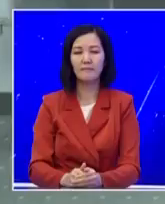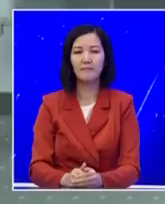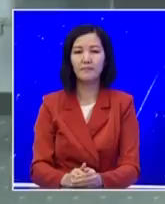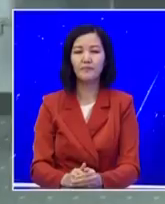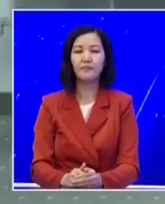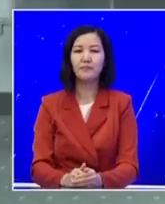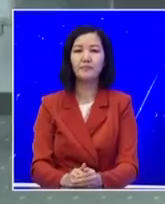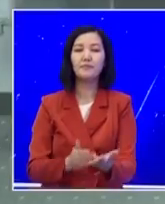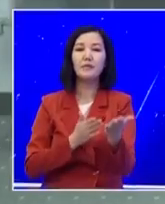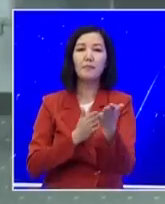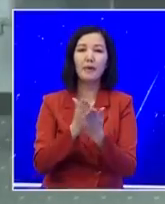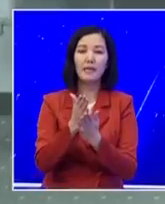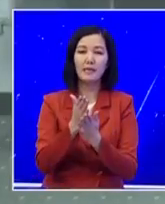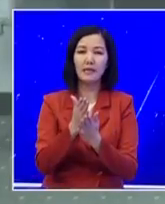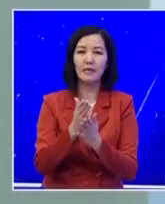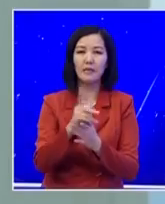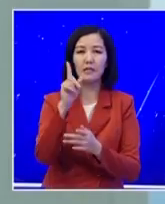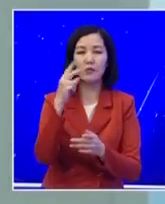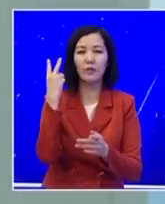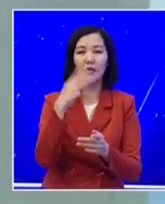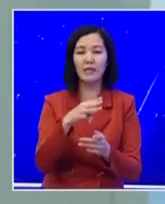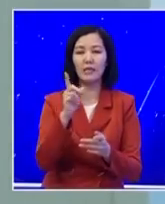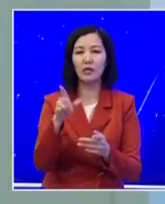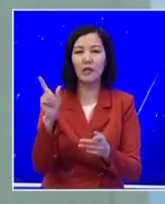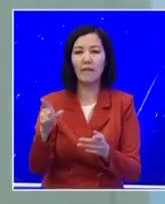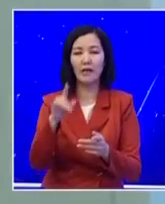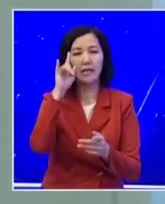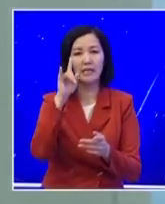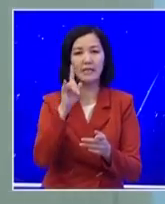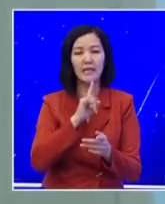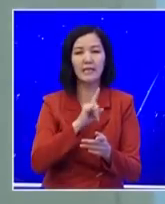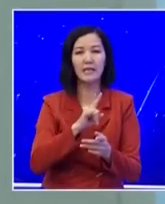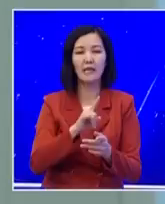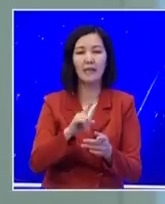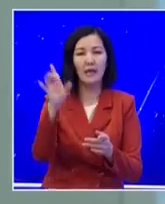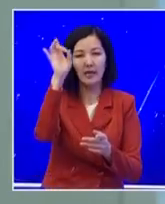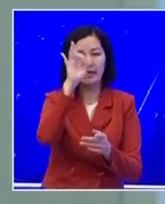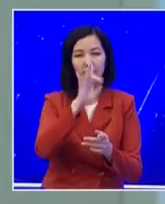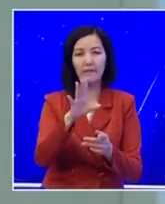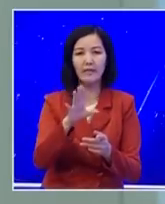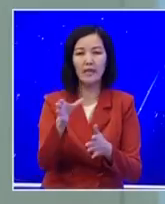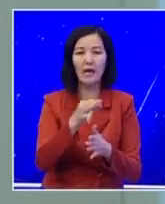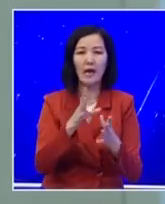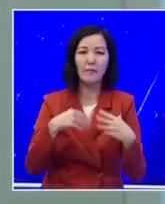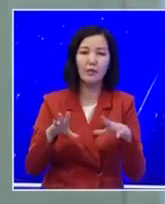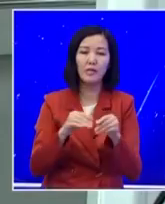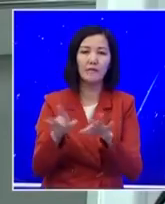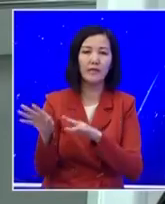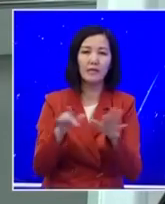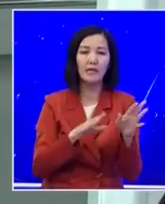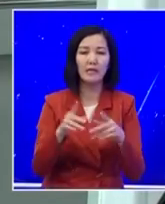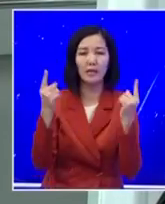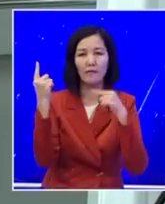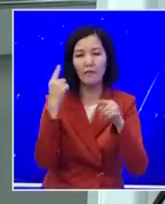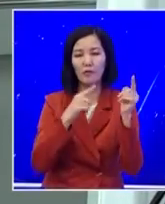Жернова политического террора попали свыше 130 тысяч казахстанцев. Это известные государственные и общественные деятели и представители творческой